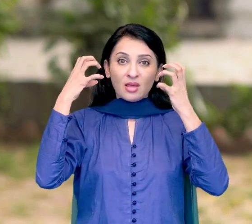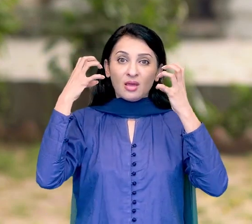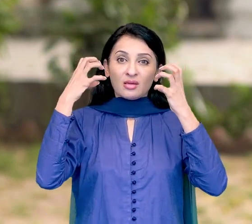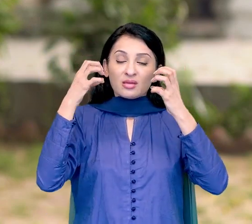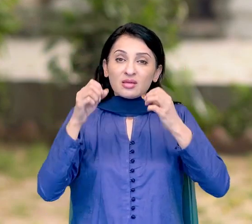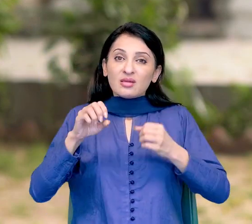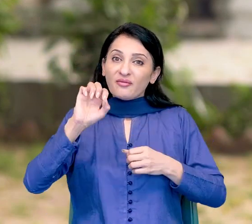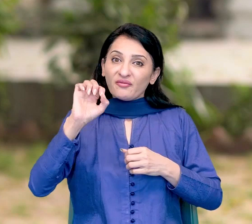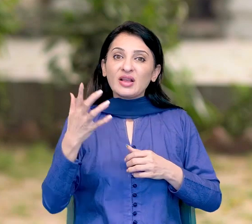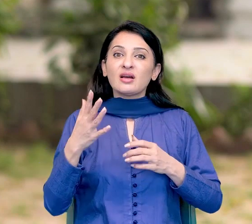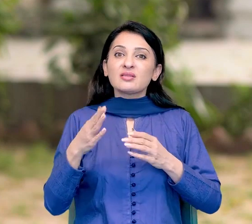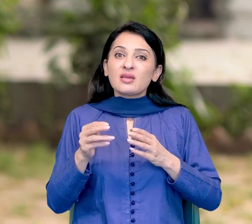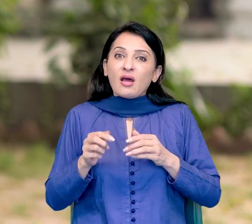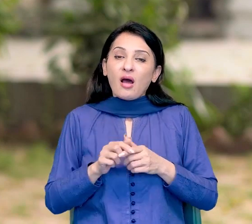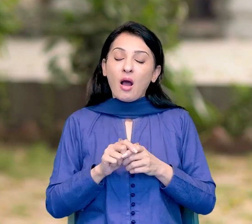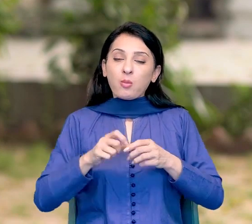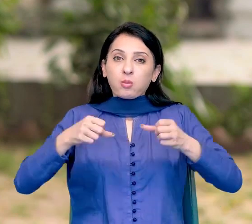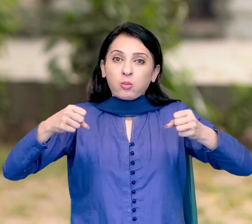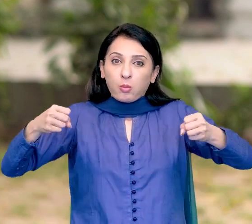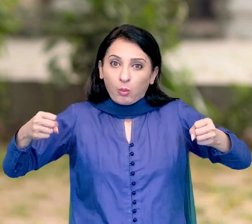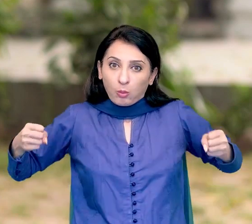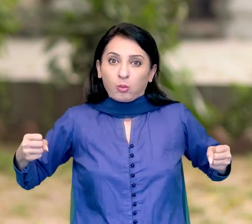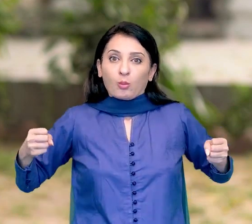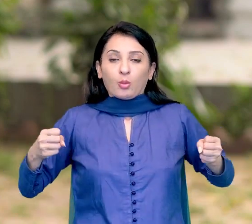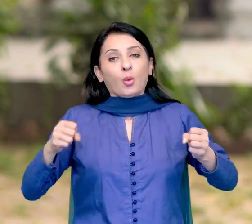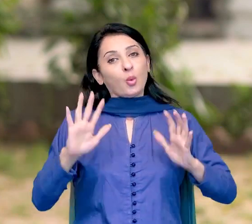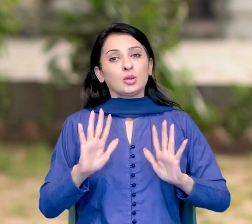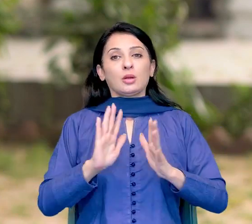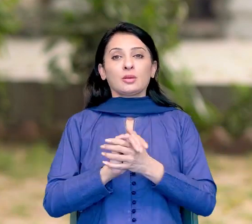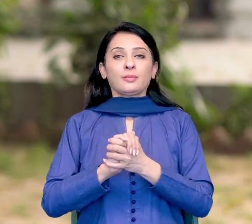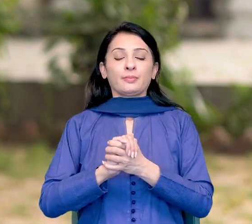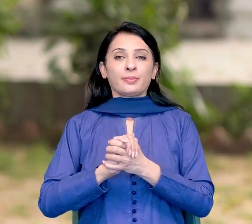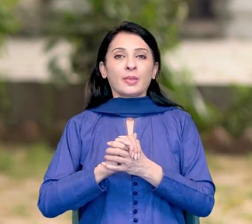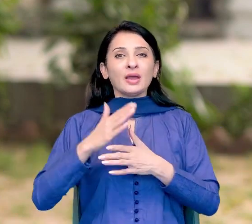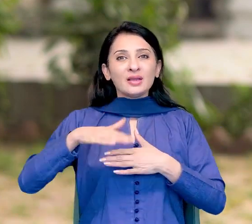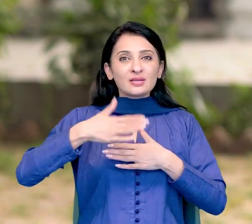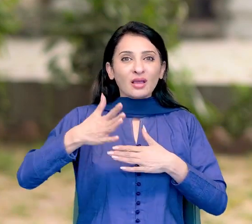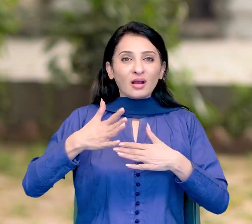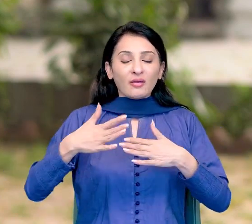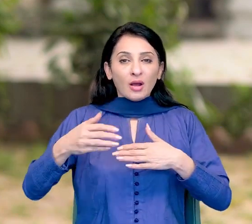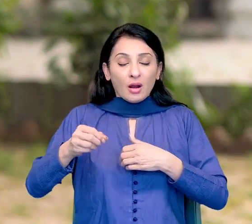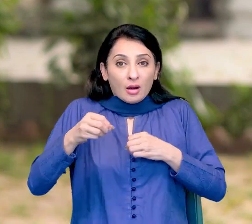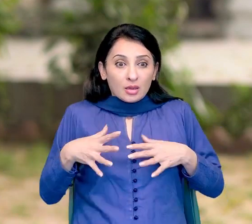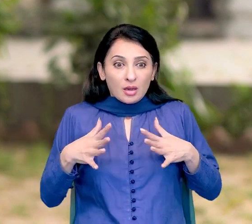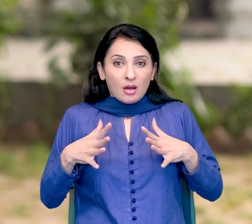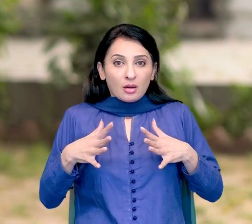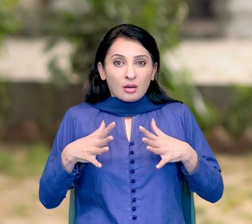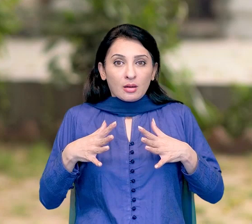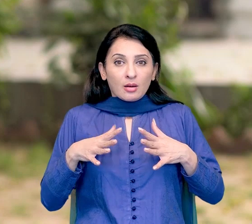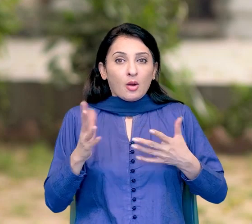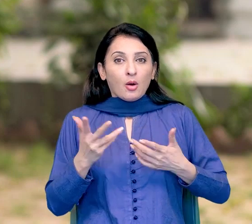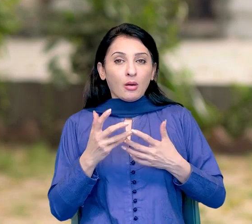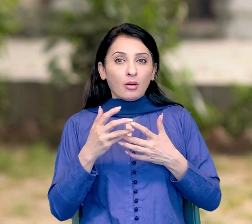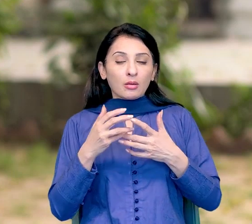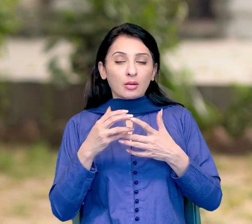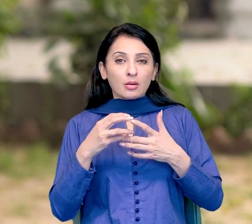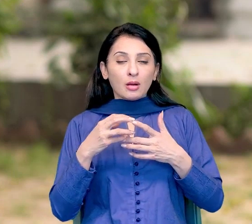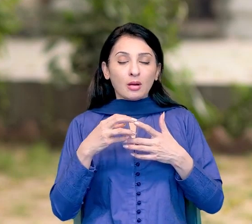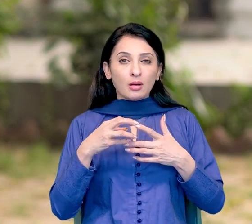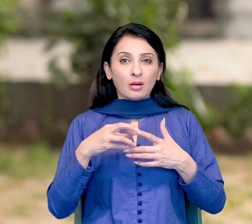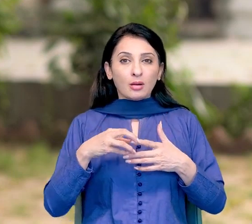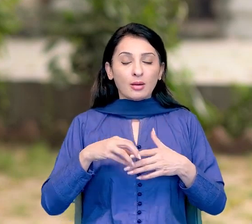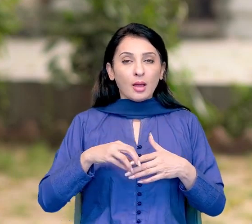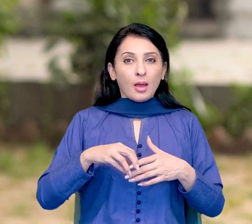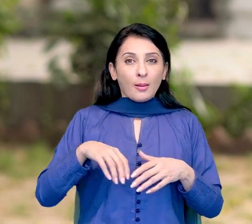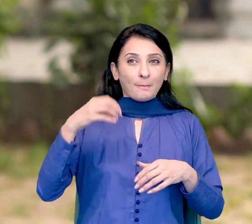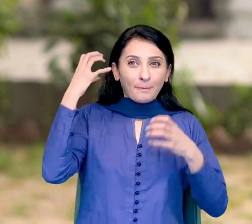اس کے علاوہ اسٹریس کی حالت میں انگزائٹی کی، ڈپریشن کی، فیئر کی، ان ساری حالات میں دیر